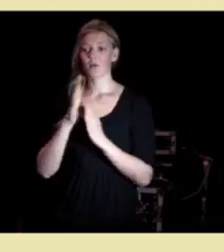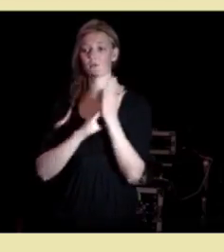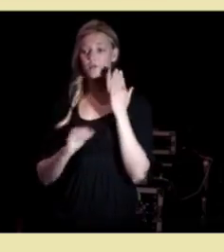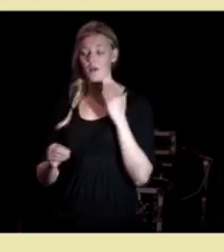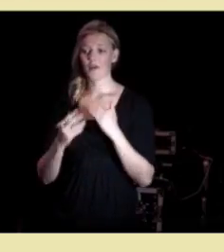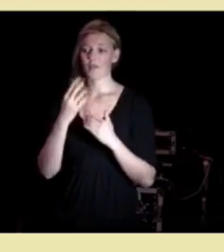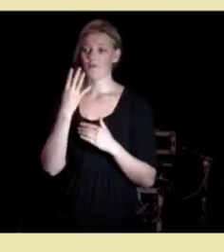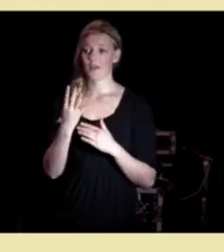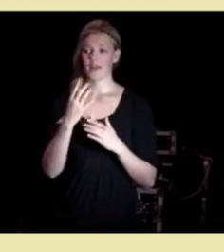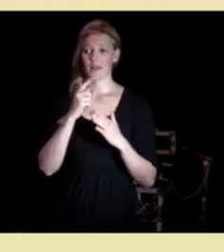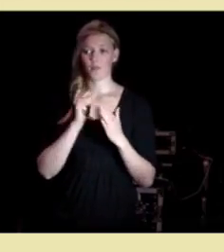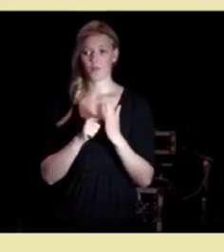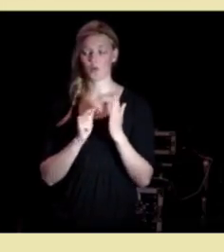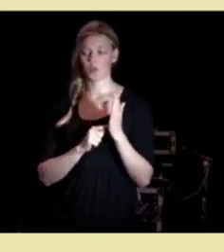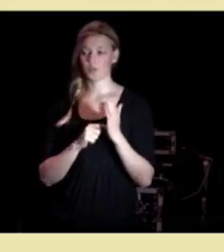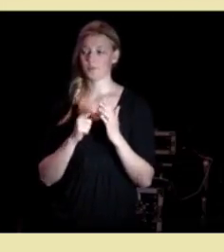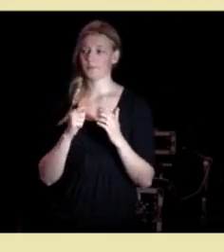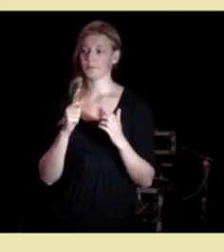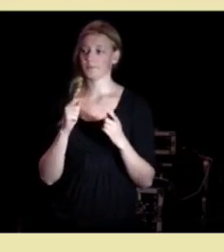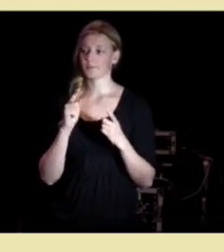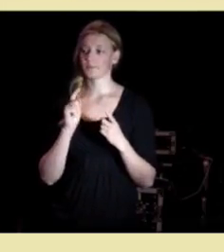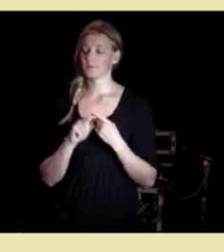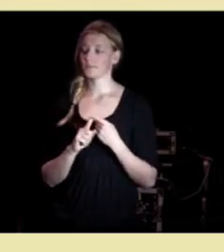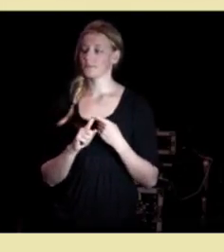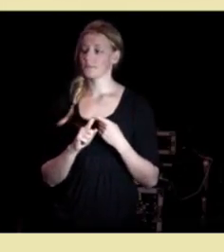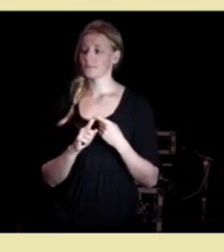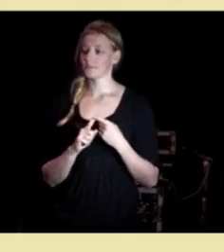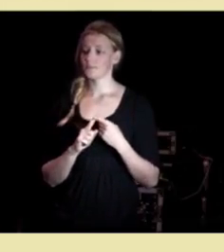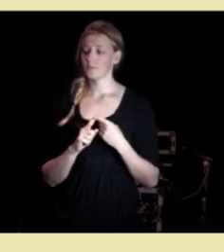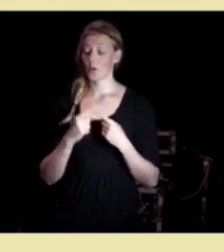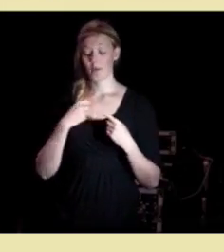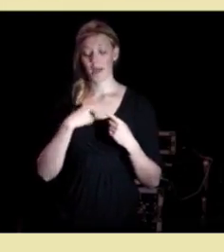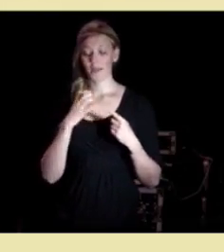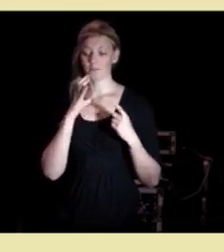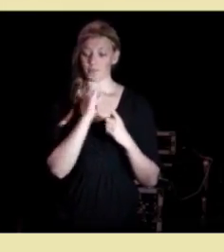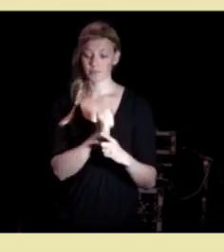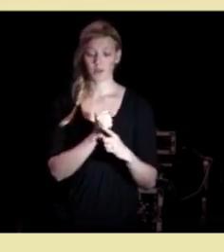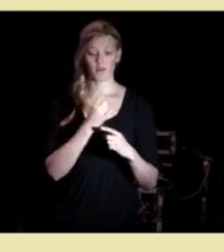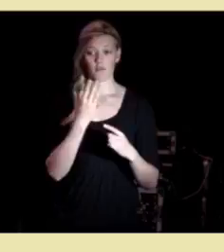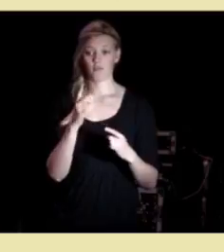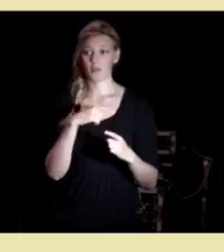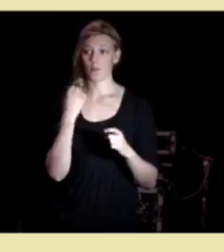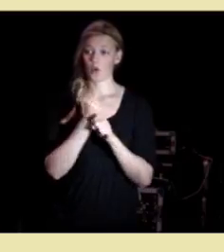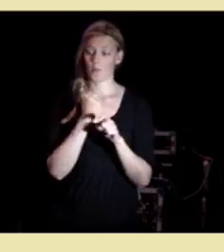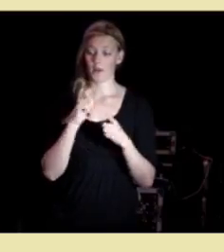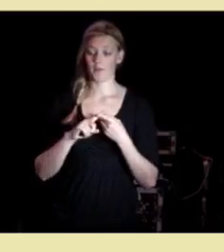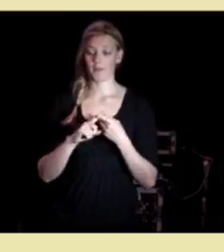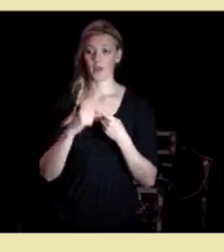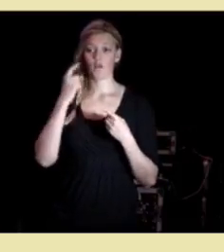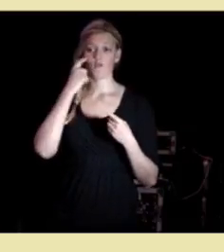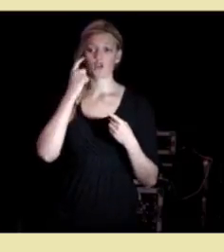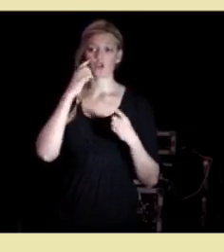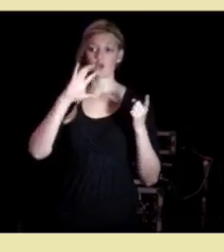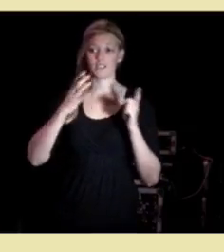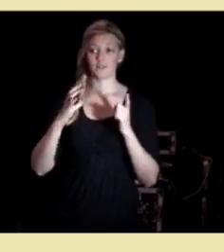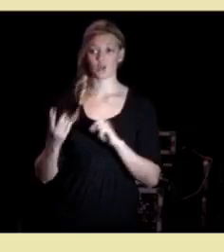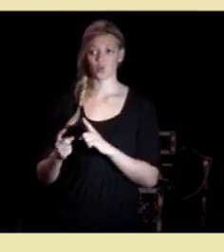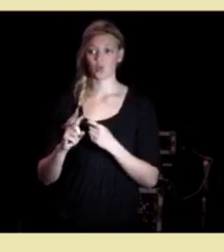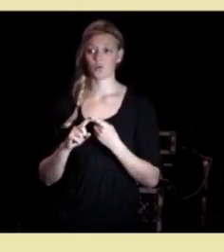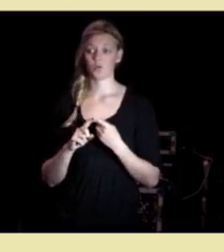fire punkter jeg er opptatt av at vi jobber litt med. Det ene er å forstå situasjonen,